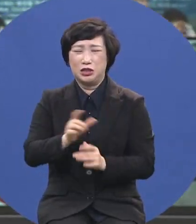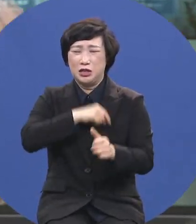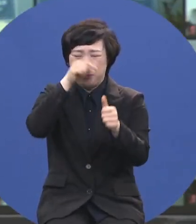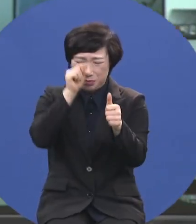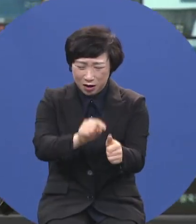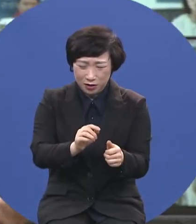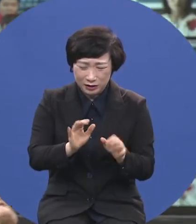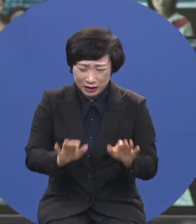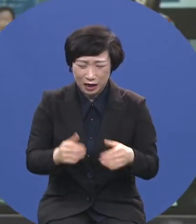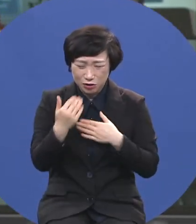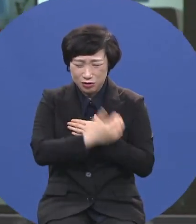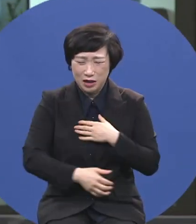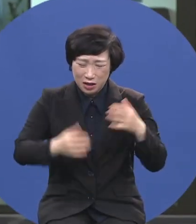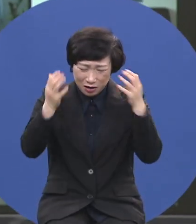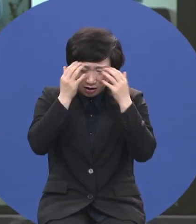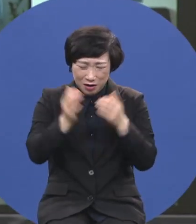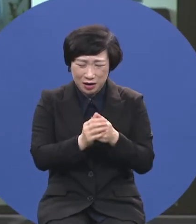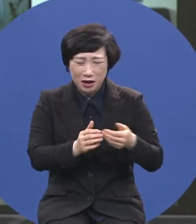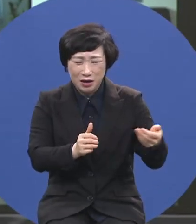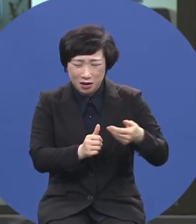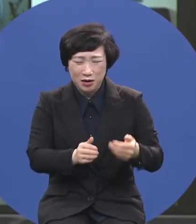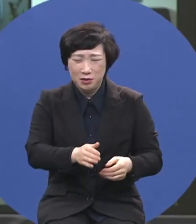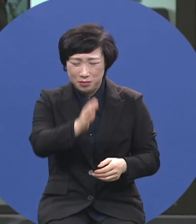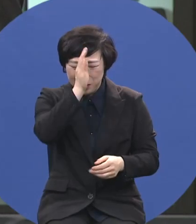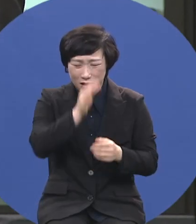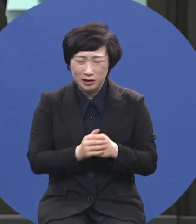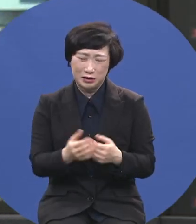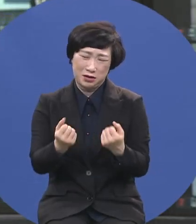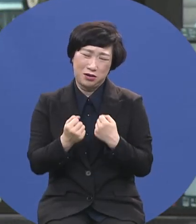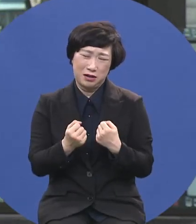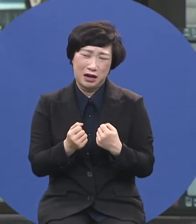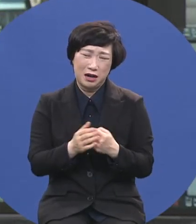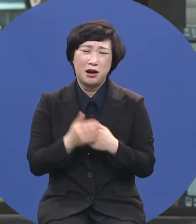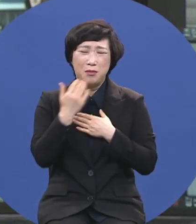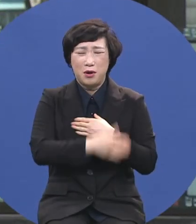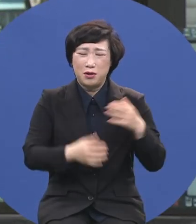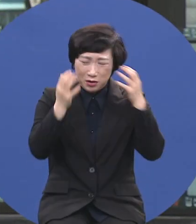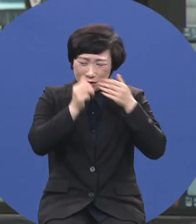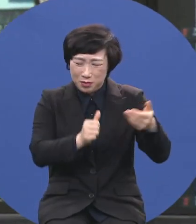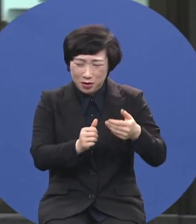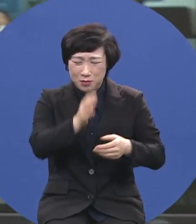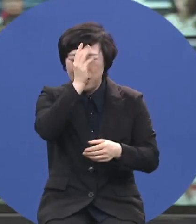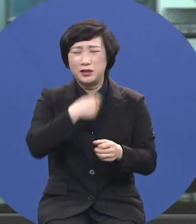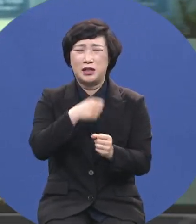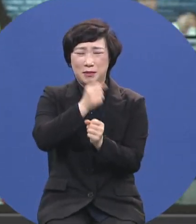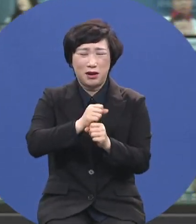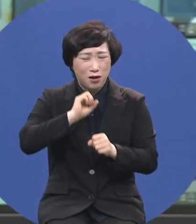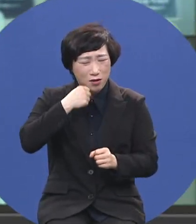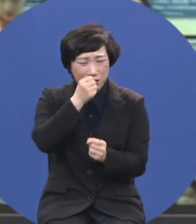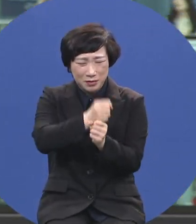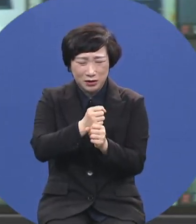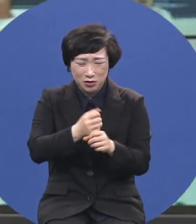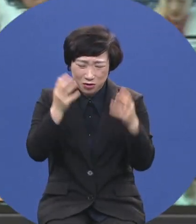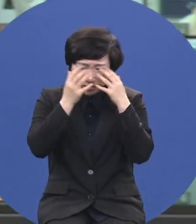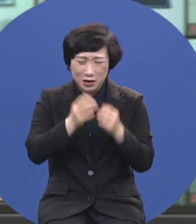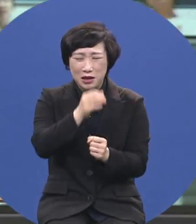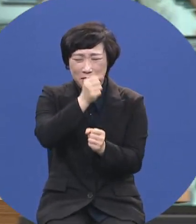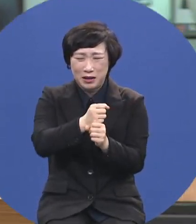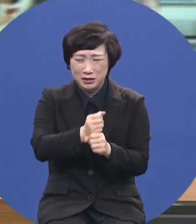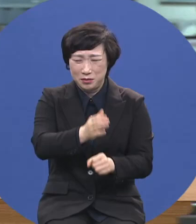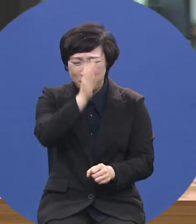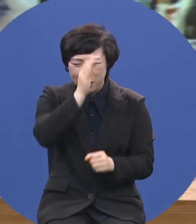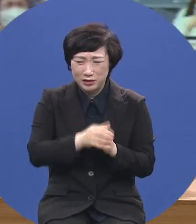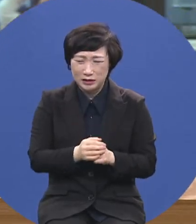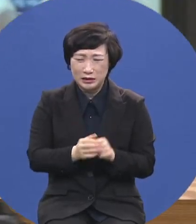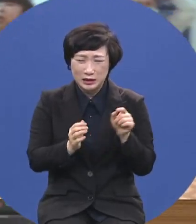이름 명령하는 육체를 괴롭히는 질병아 건강한 몸을 괴롭히고 병들게 만들어 힘들게 만들고 고통스럽게 만드는